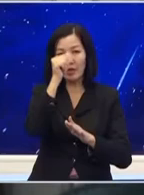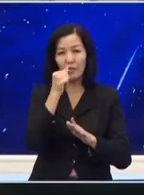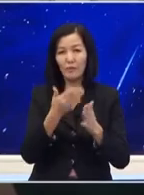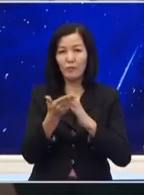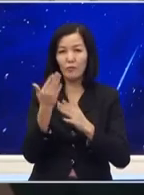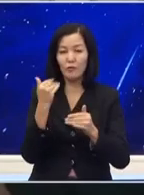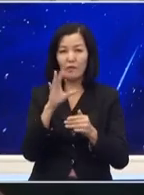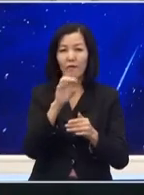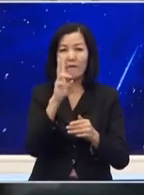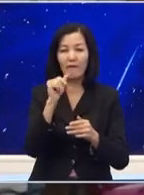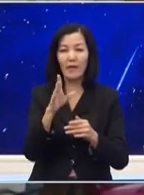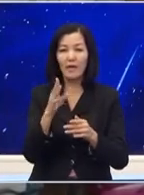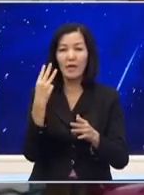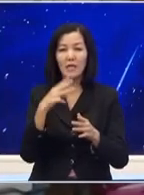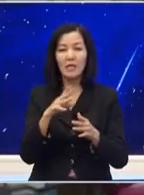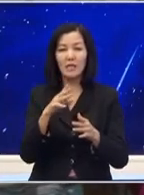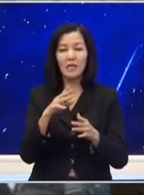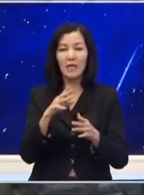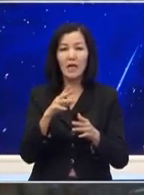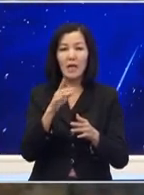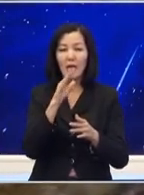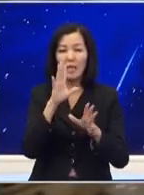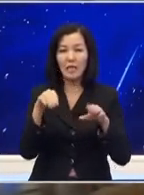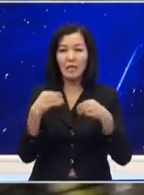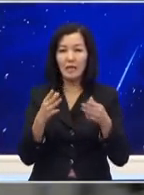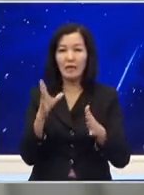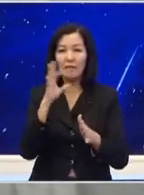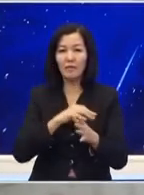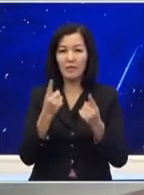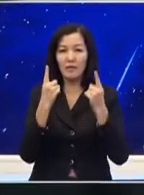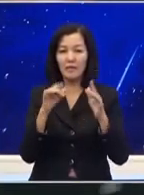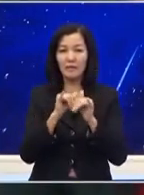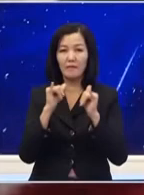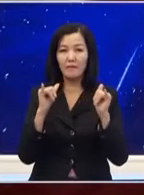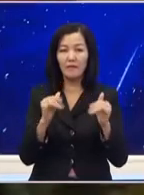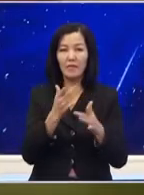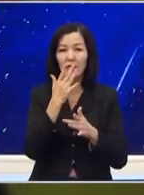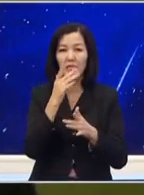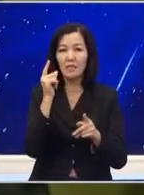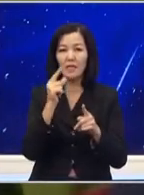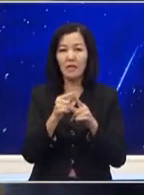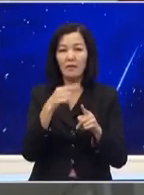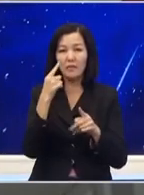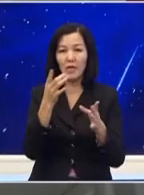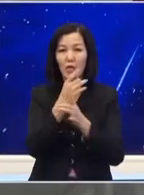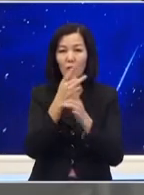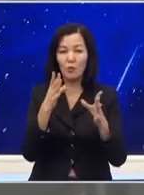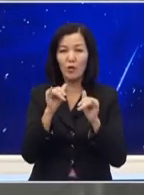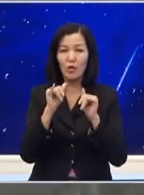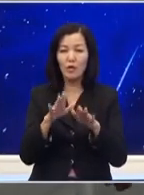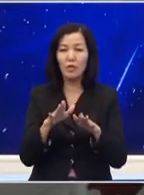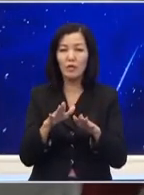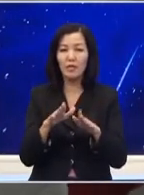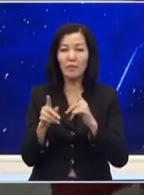Сцене юбилярша отдала почти 30 лет. За все это время она внесла особый вклад в развитие национального языка и культуры. Решением